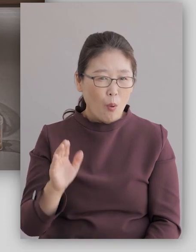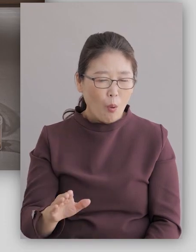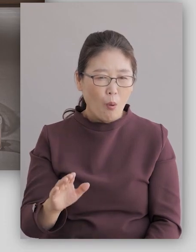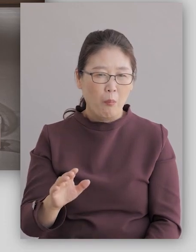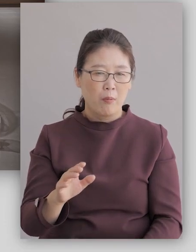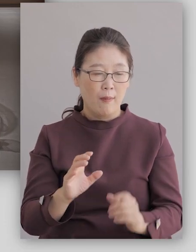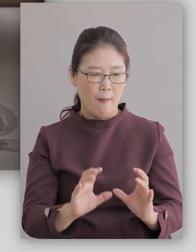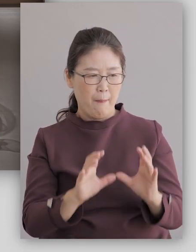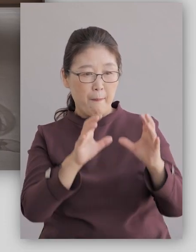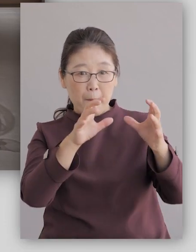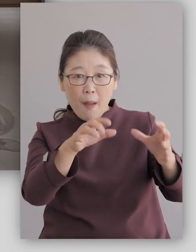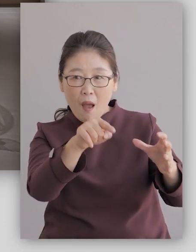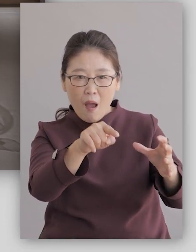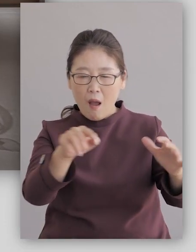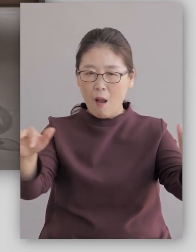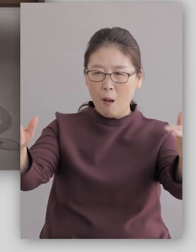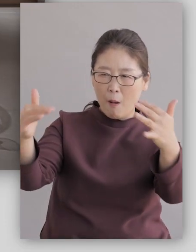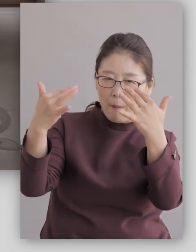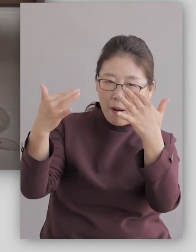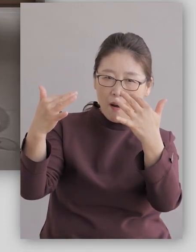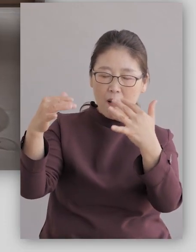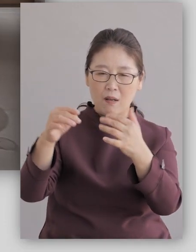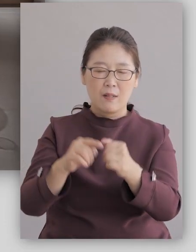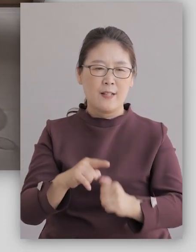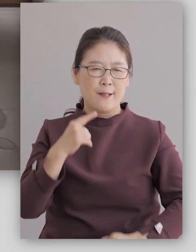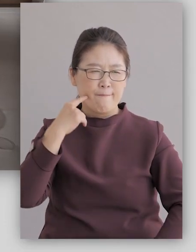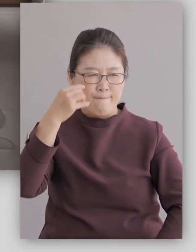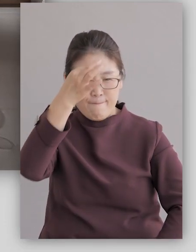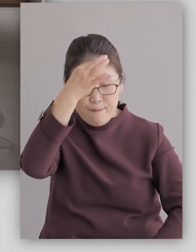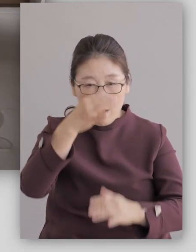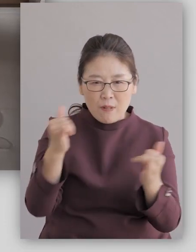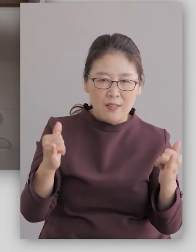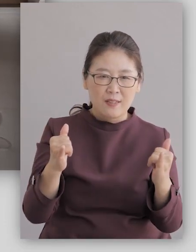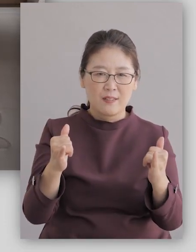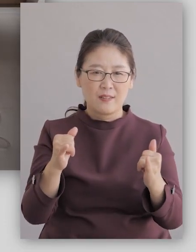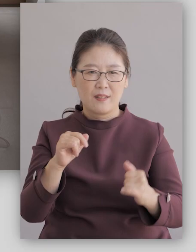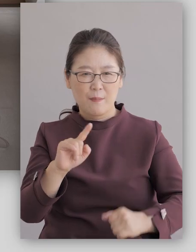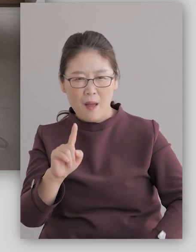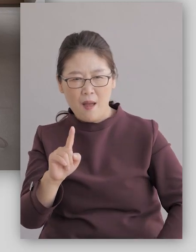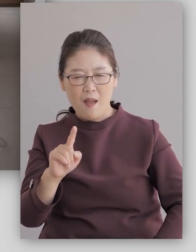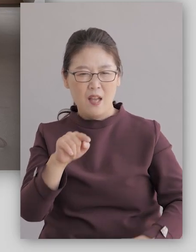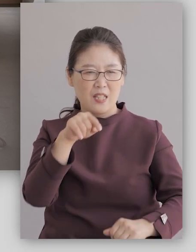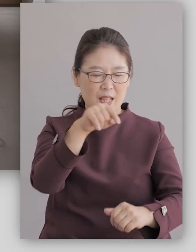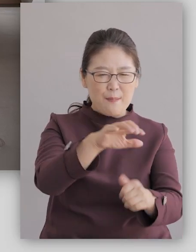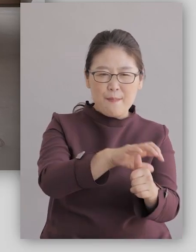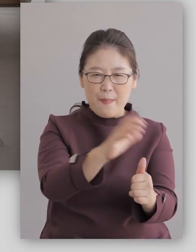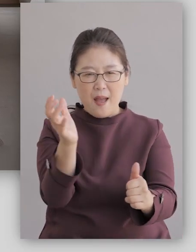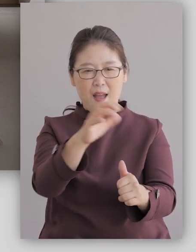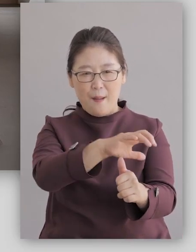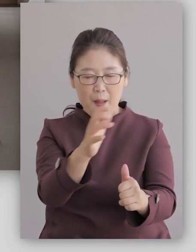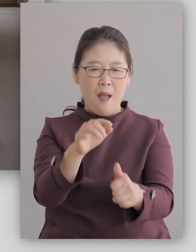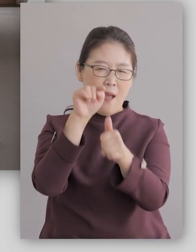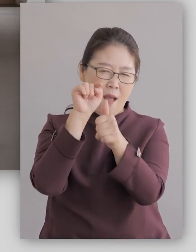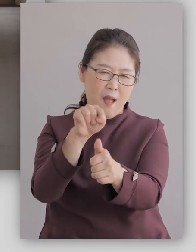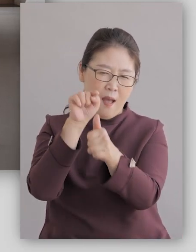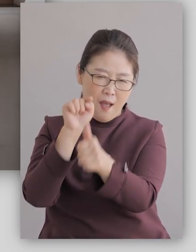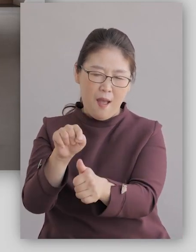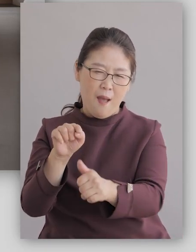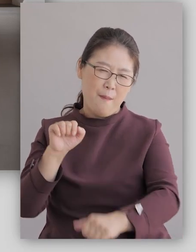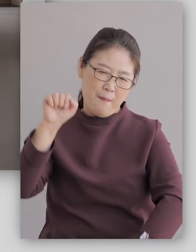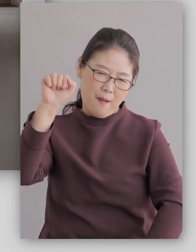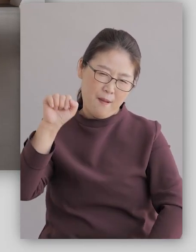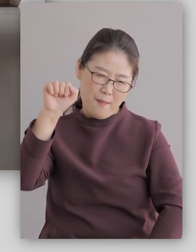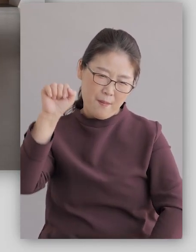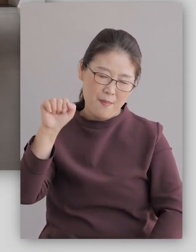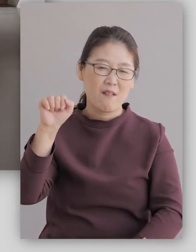세계적으로 이 부분이 이슈가 돼서 많은 예술가들이 이 무죄 석방을 하라는 세계적인